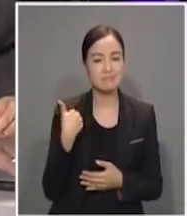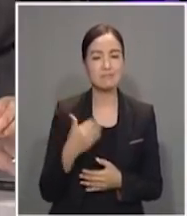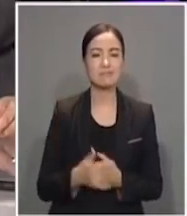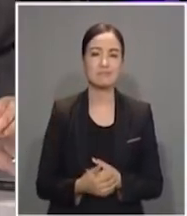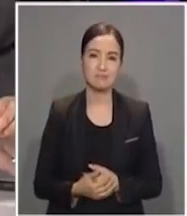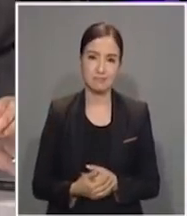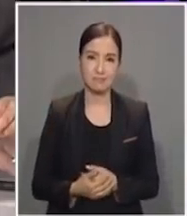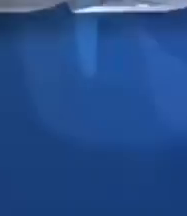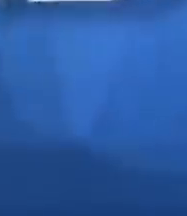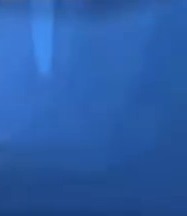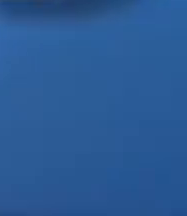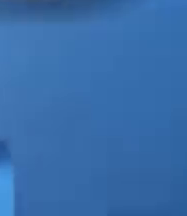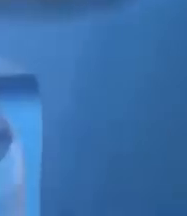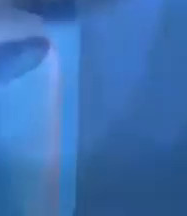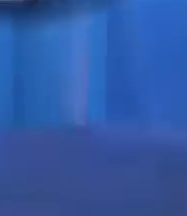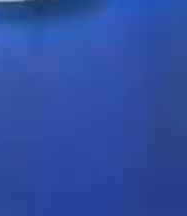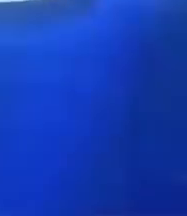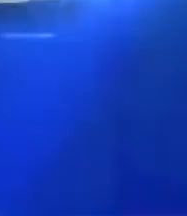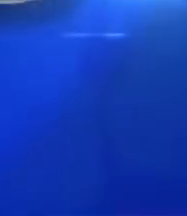นท์ครับ